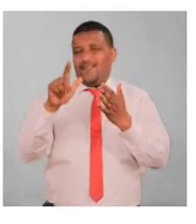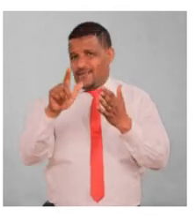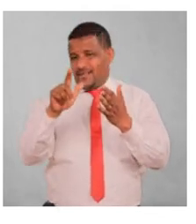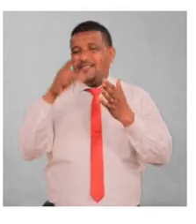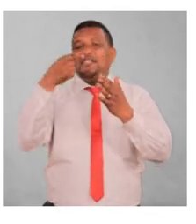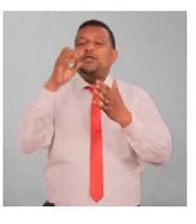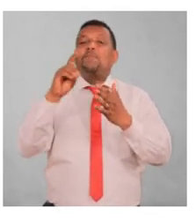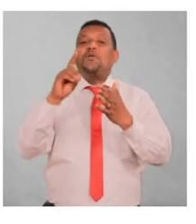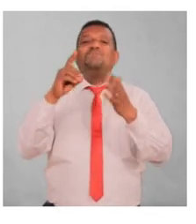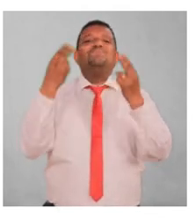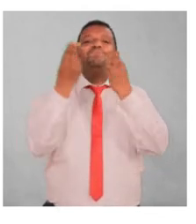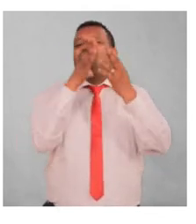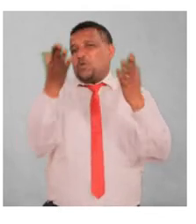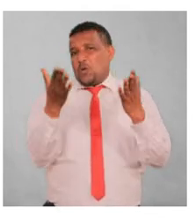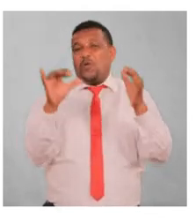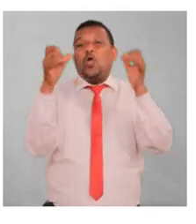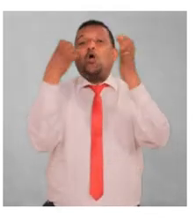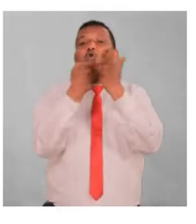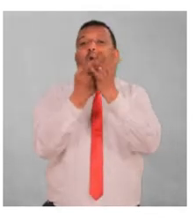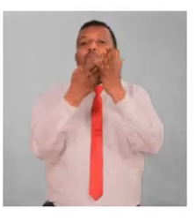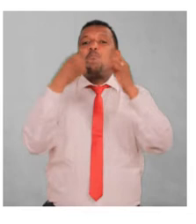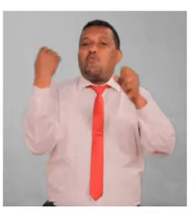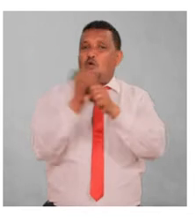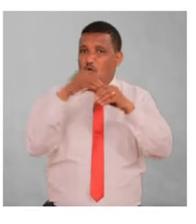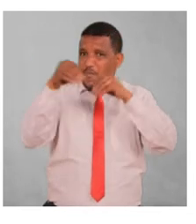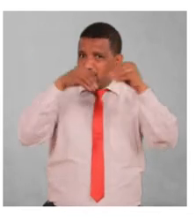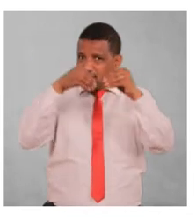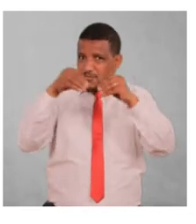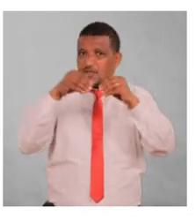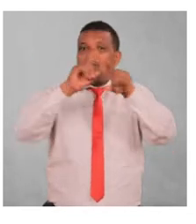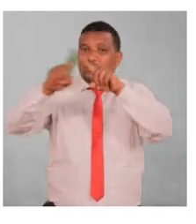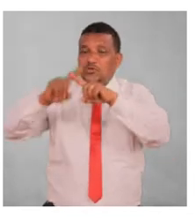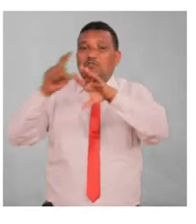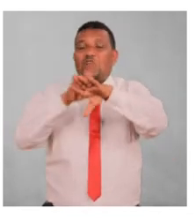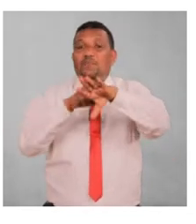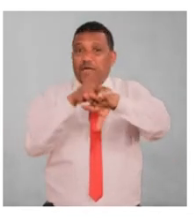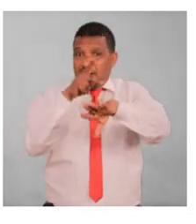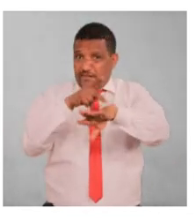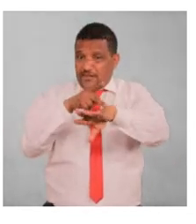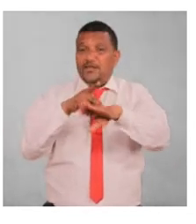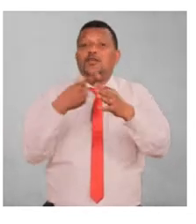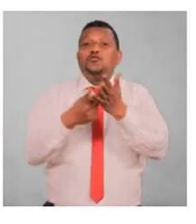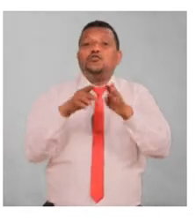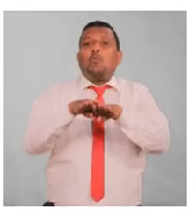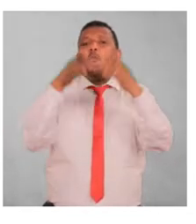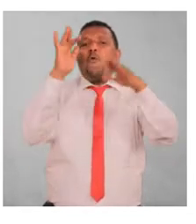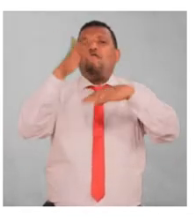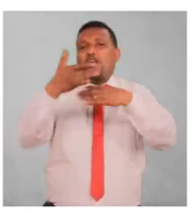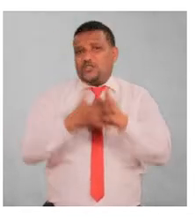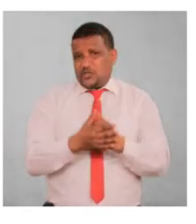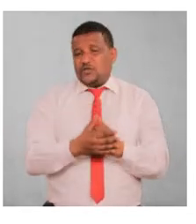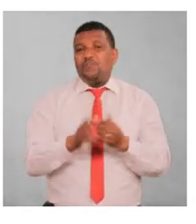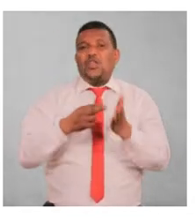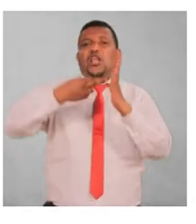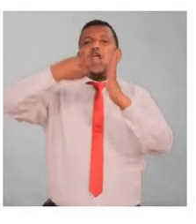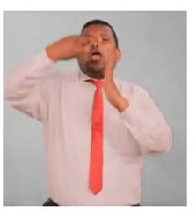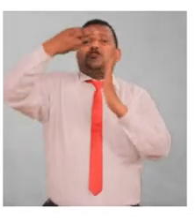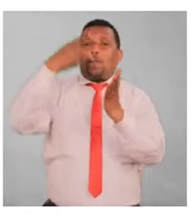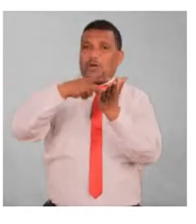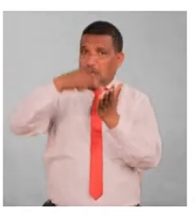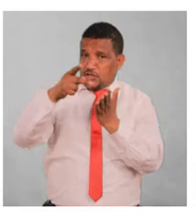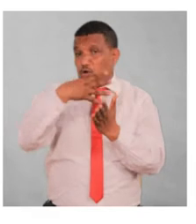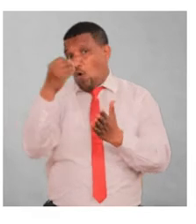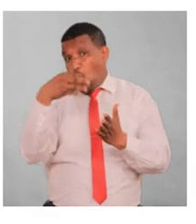फॉलो कंपेयर रेडमी परफॉरमेंस टांग डिफरेंट फील्ड्स बिकॉज आईटी डिफिकल्ट फॉर ए राइज इन